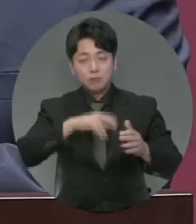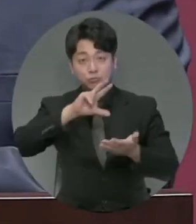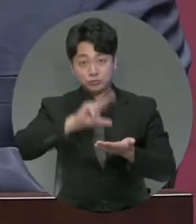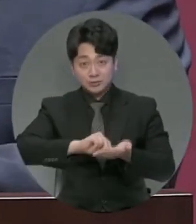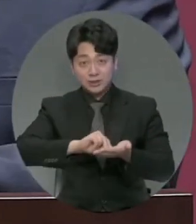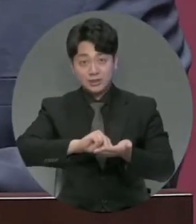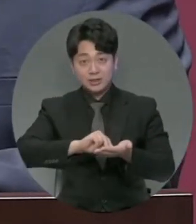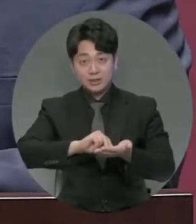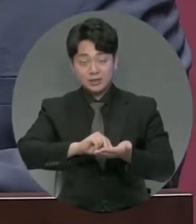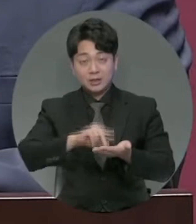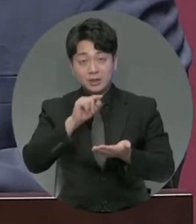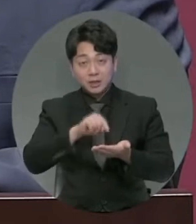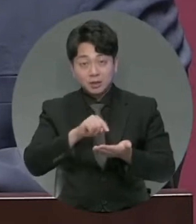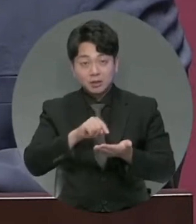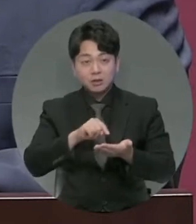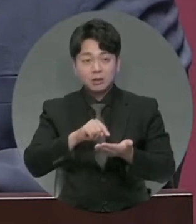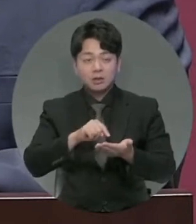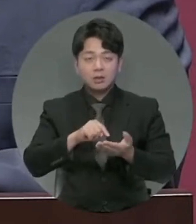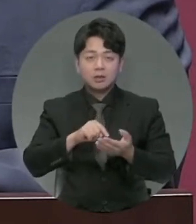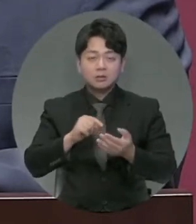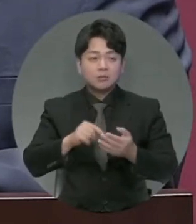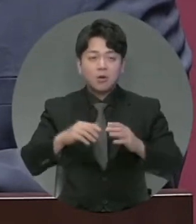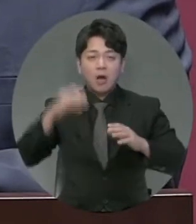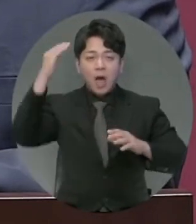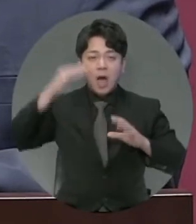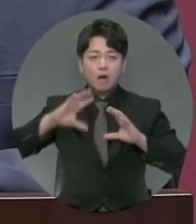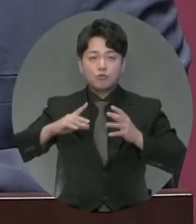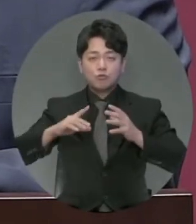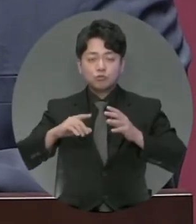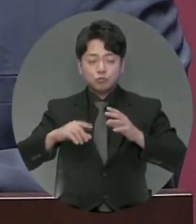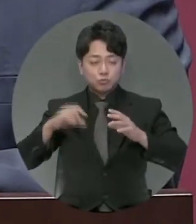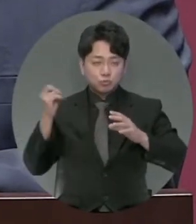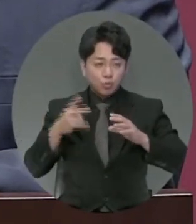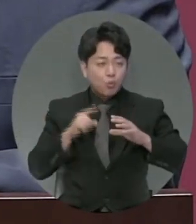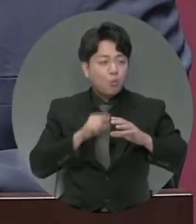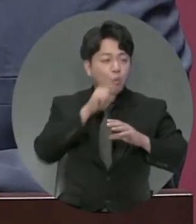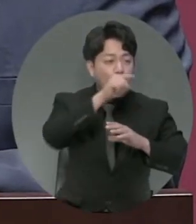결국 그동안에 대내외적으로 또 지정학적으로